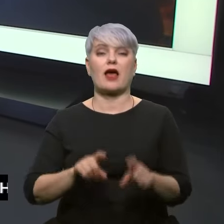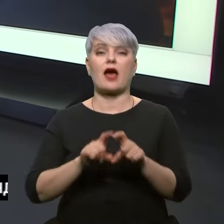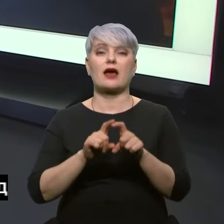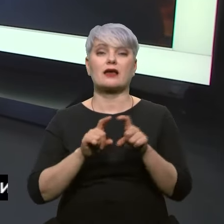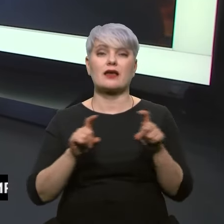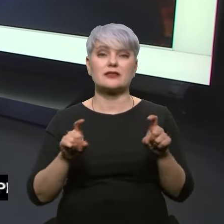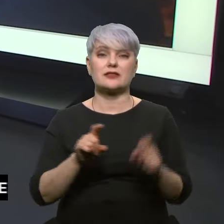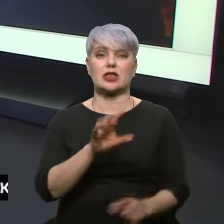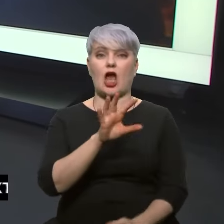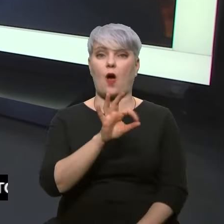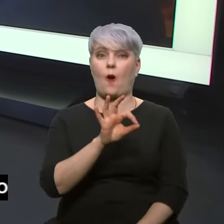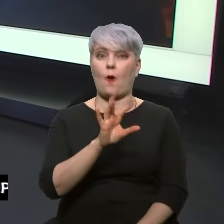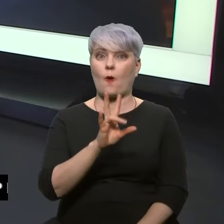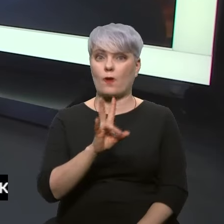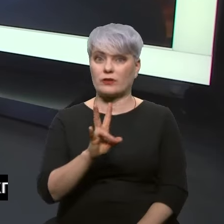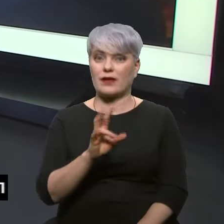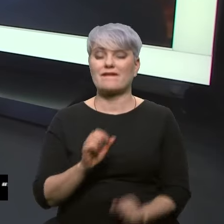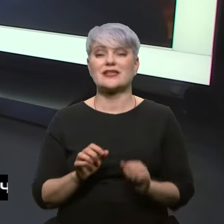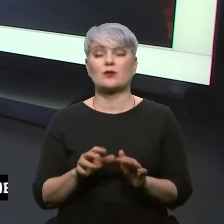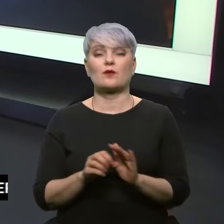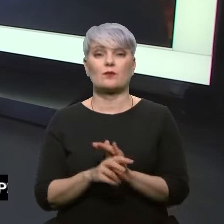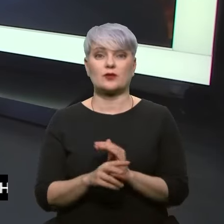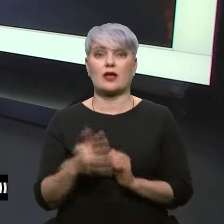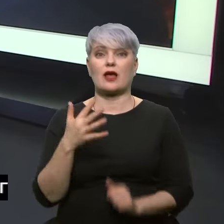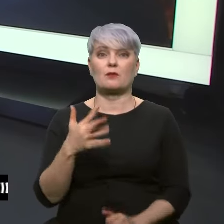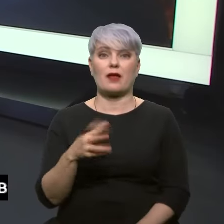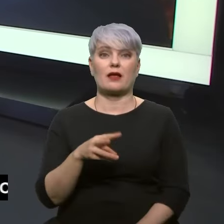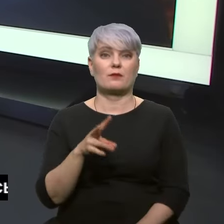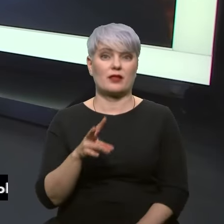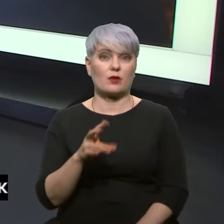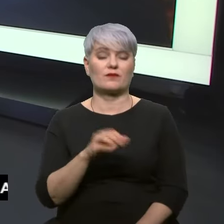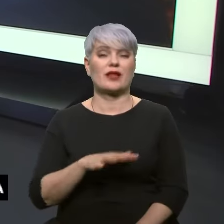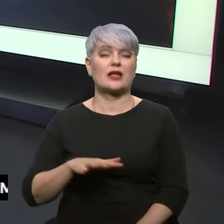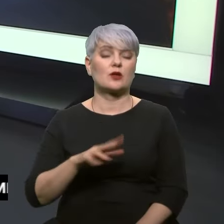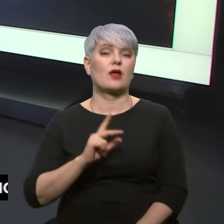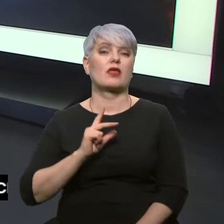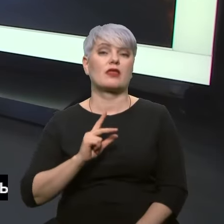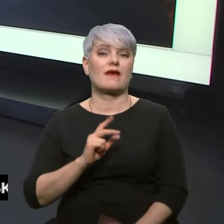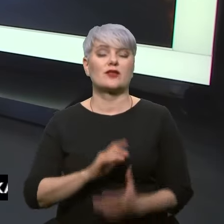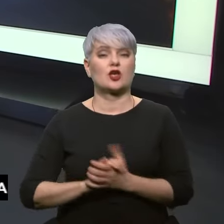них 5 мільйонів на території Євросоюзу. Які умови нині надають тим, хто тікає